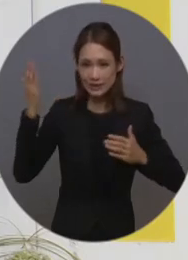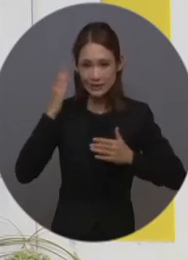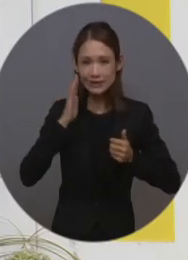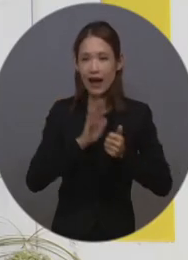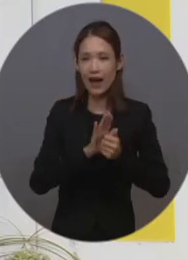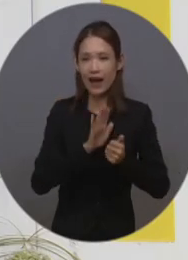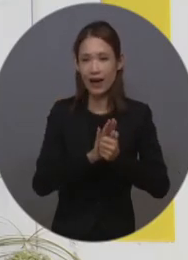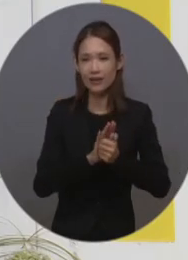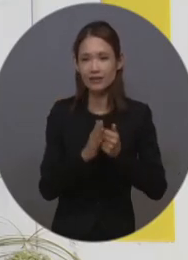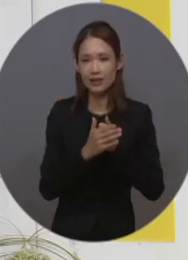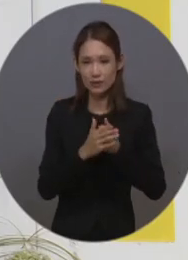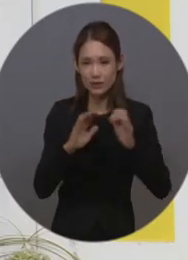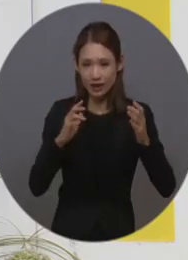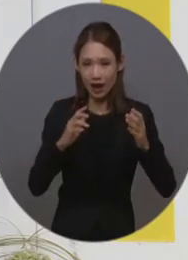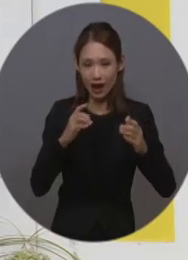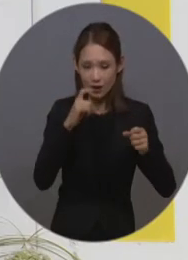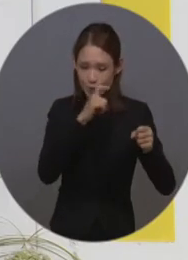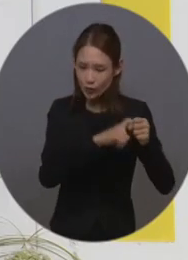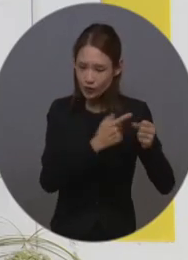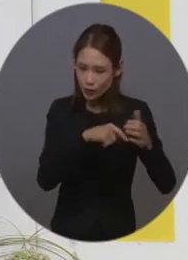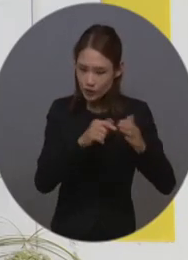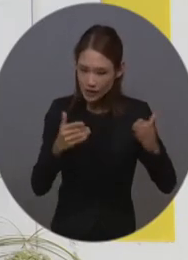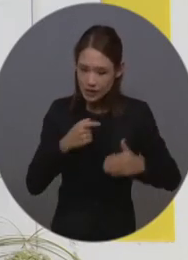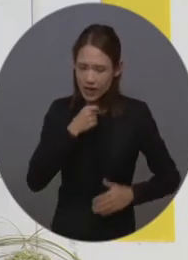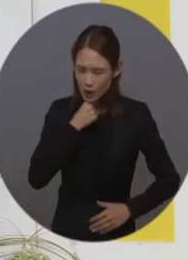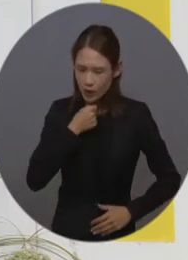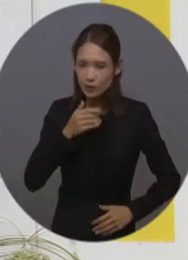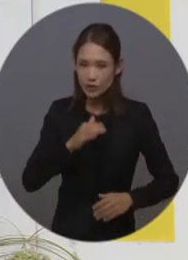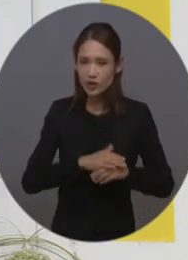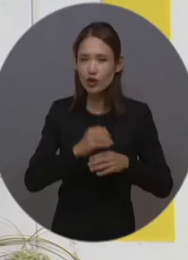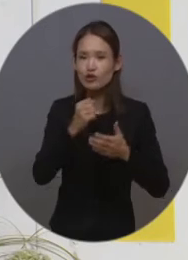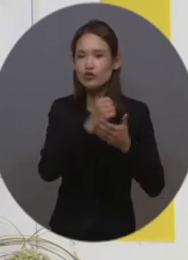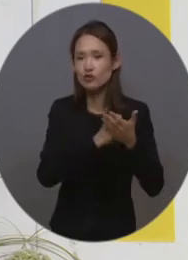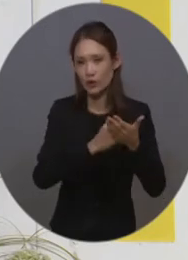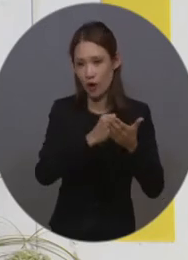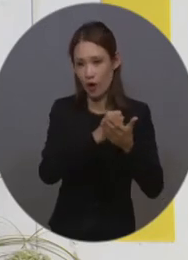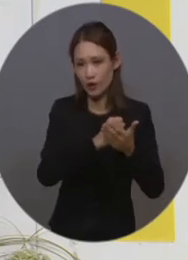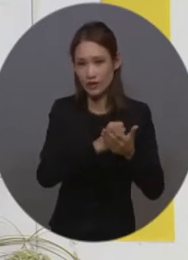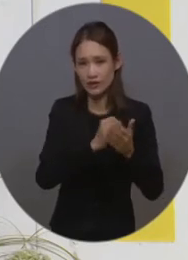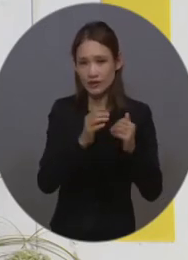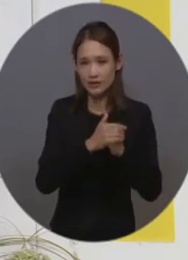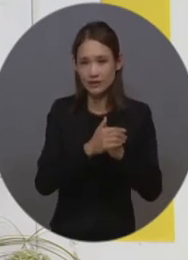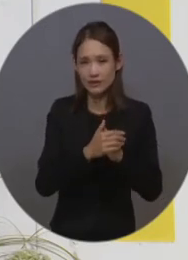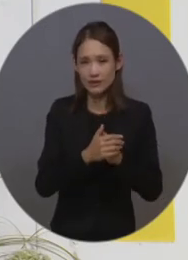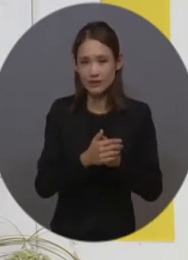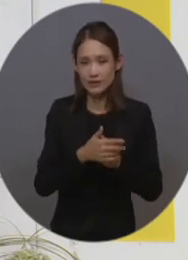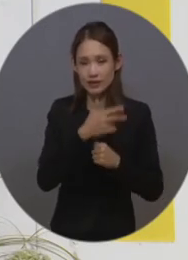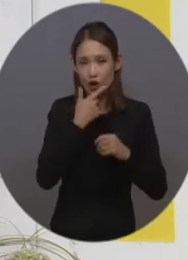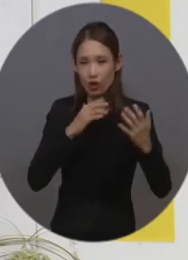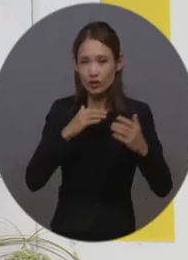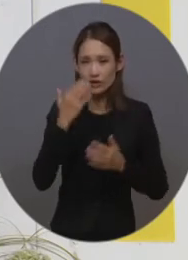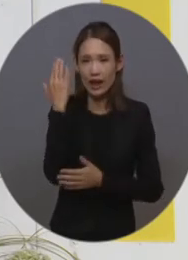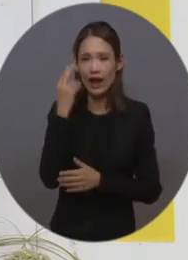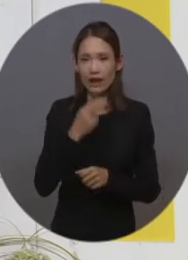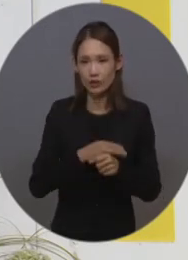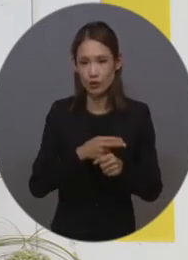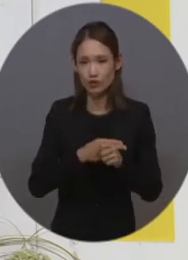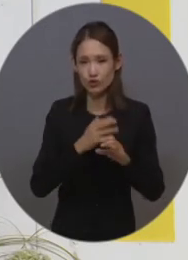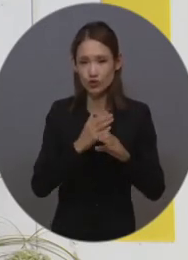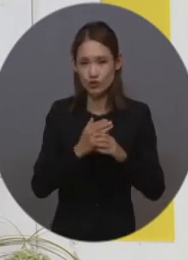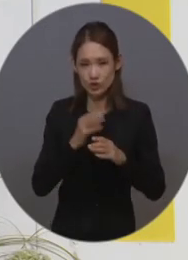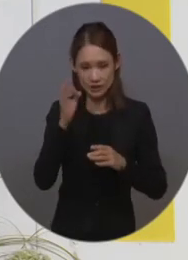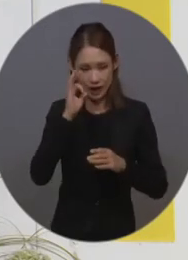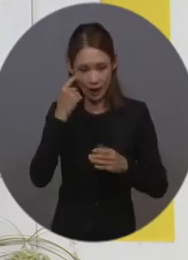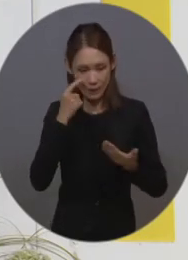가지고 있었는데 어떻게 우연히 청와대에서 네. 영국에 있는 대학 교수를 하고 있는 저를 네.